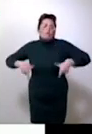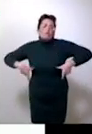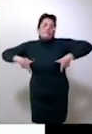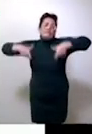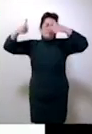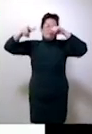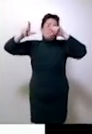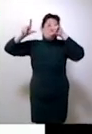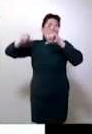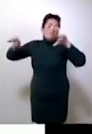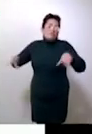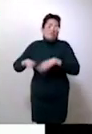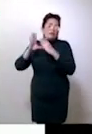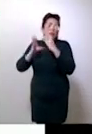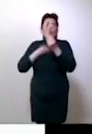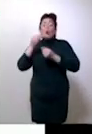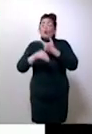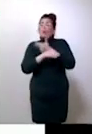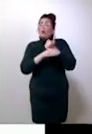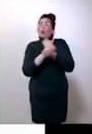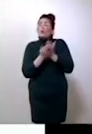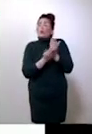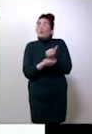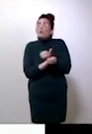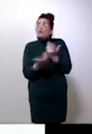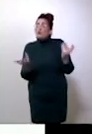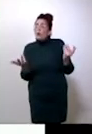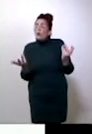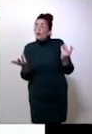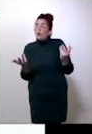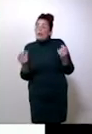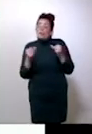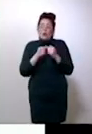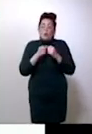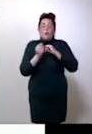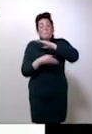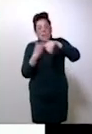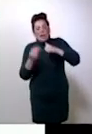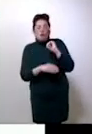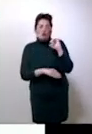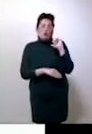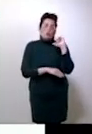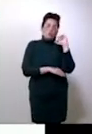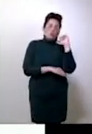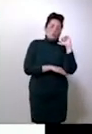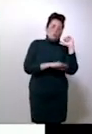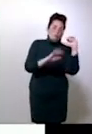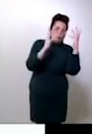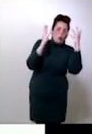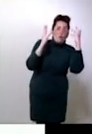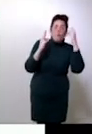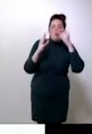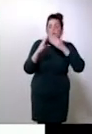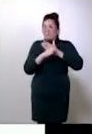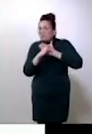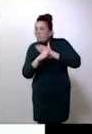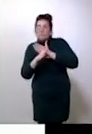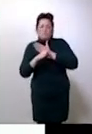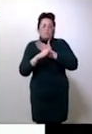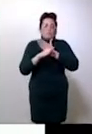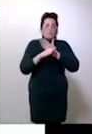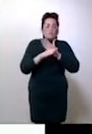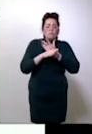quelques autres projets de bureaux en structure mixte bois-béton, mais ils sont peu représentatifs du